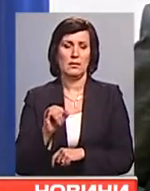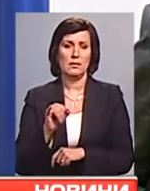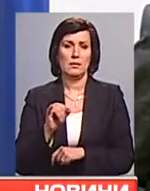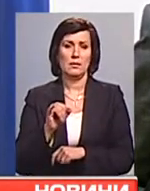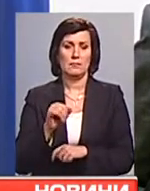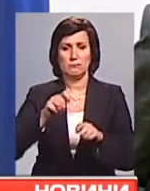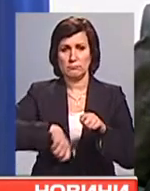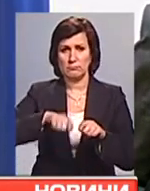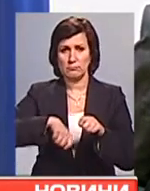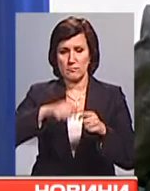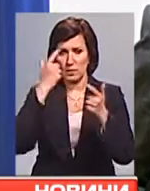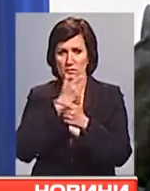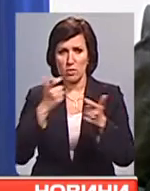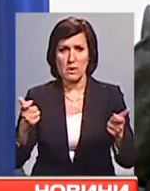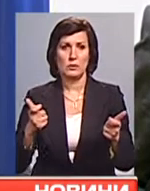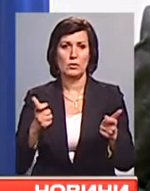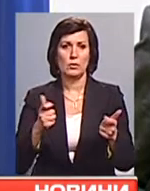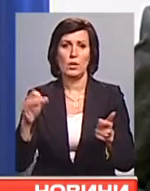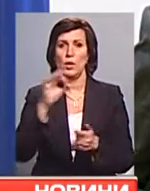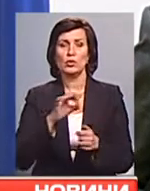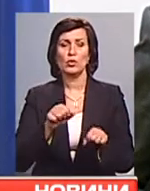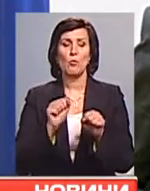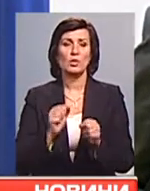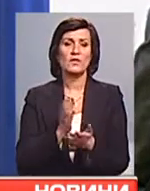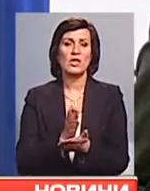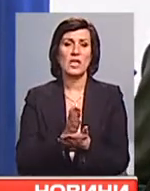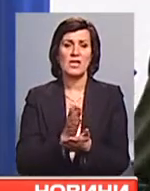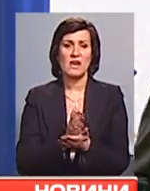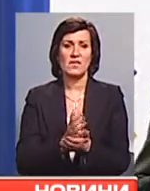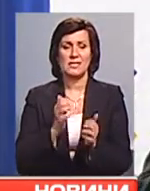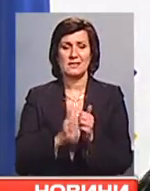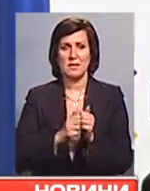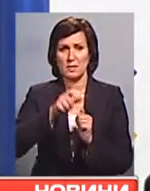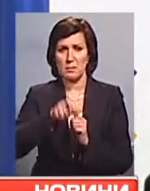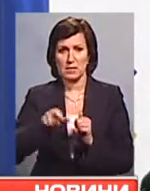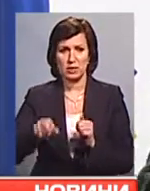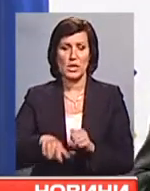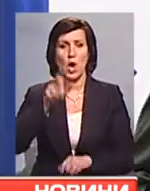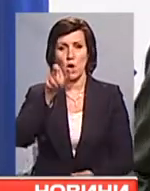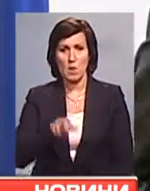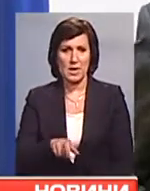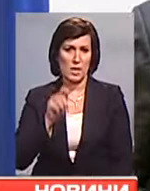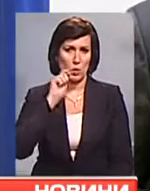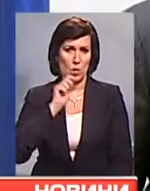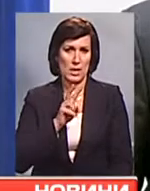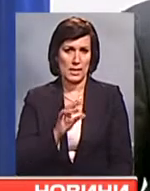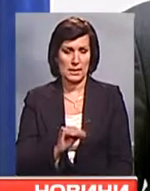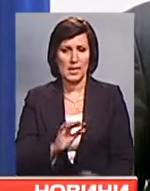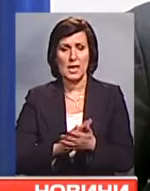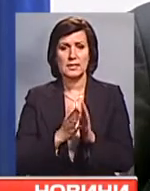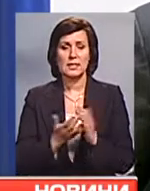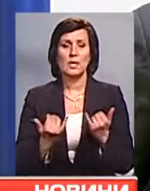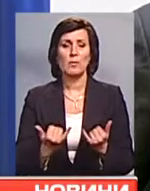перевіряють інформацію щодо можливої наявності серед пасажирів громадян України станом на